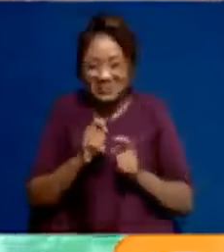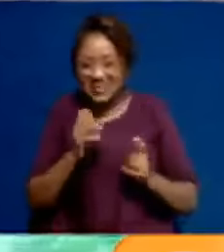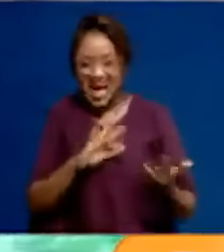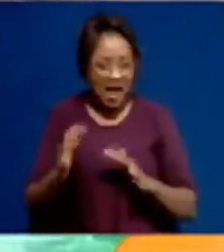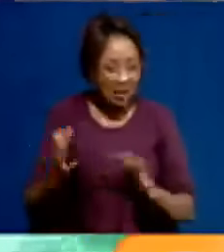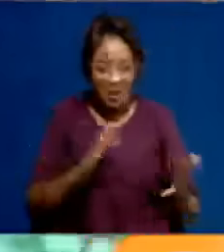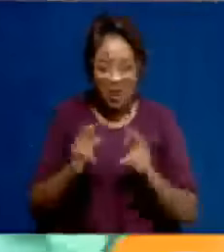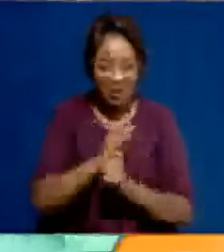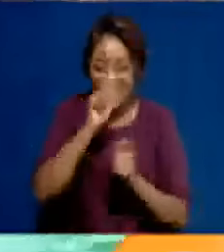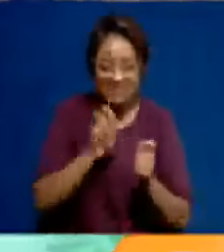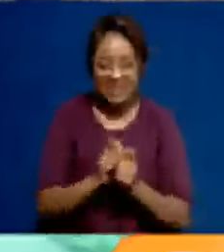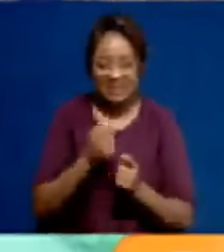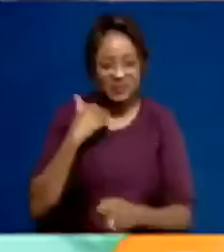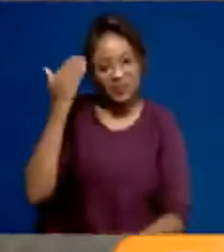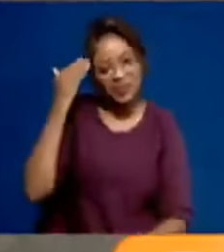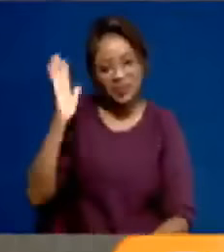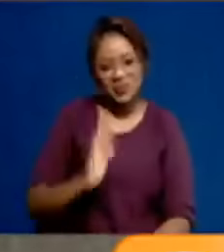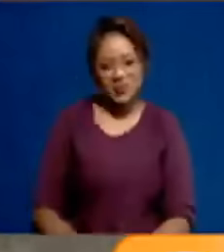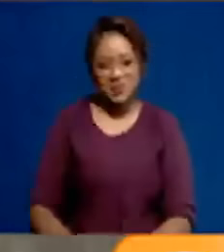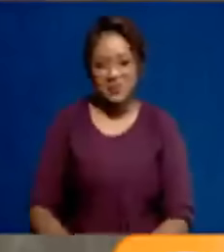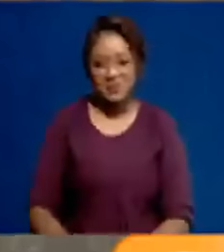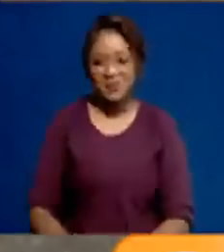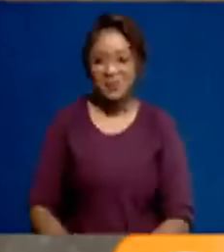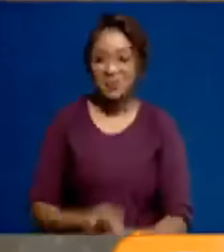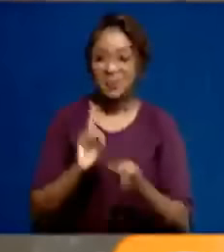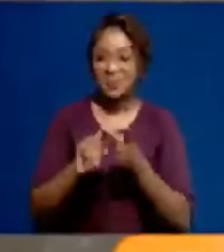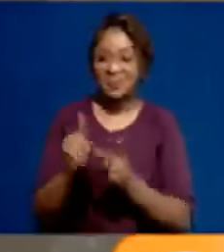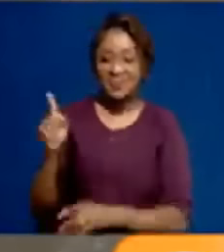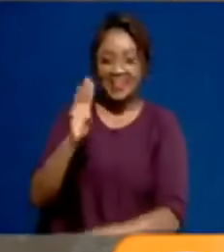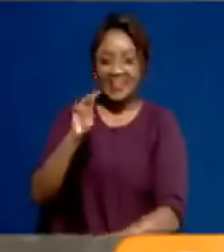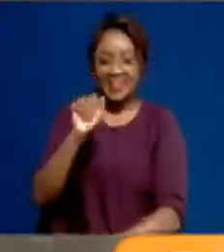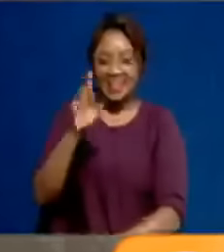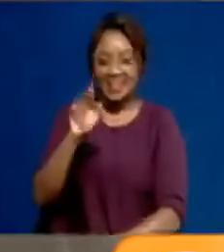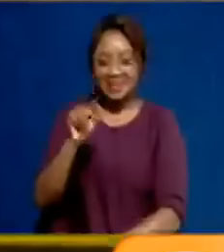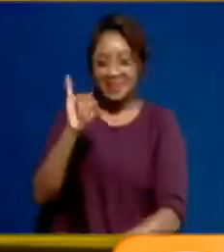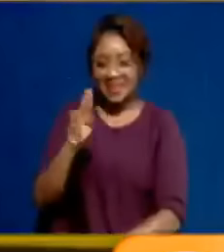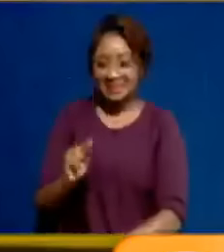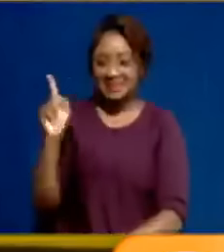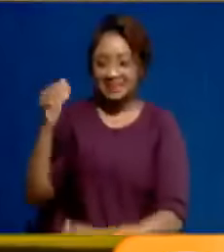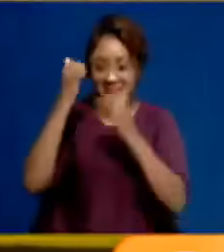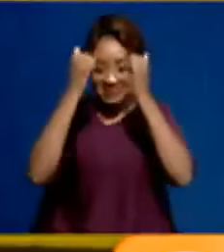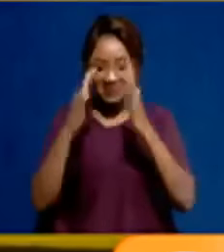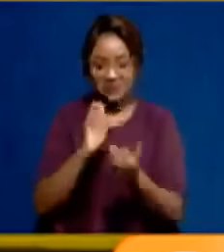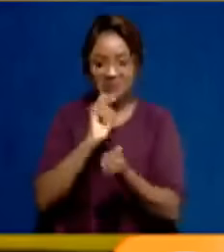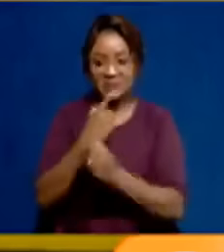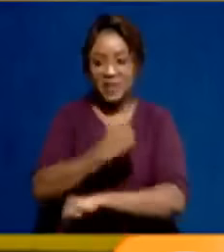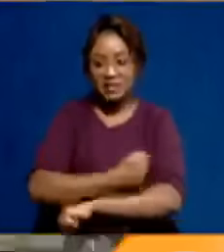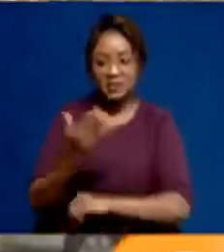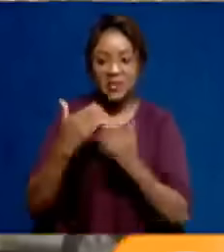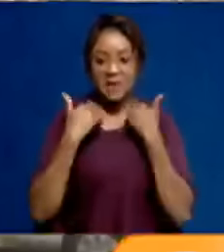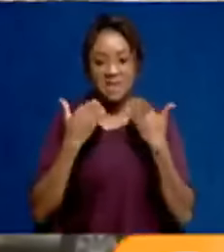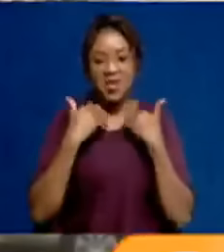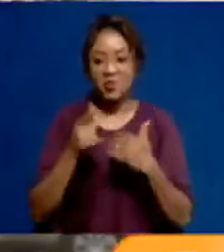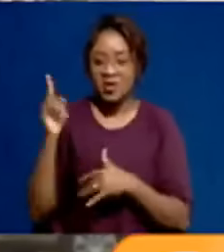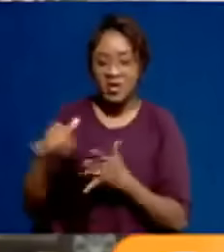I mean, we didn't really imagine that it was going to be this good. Martin Muriki, aliyekuwa mwanafunzi katika shule ya upili ya Meru, ni